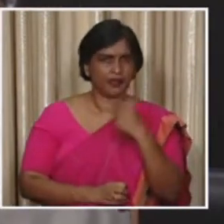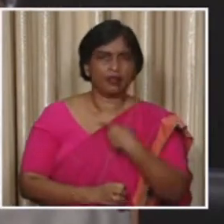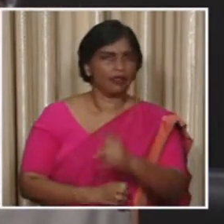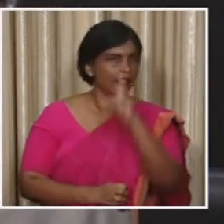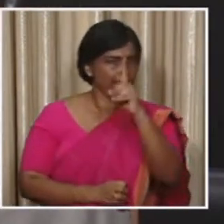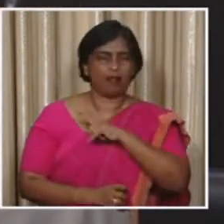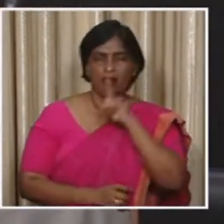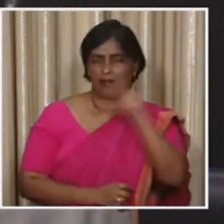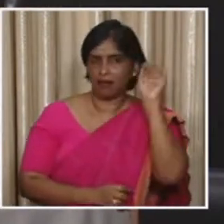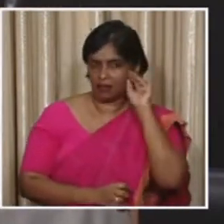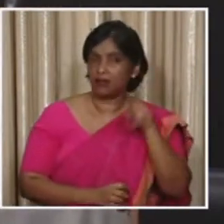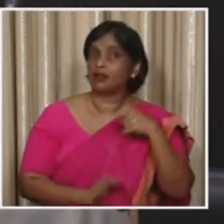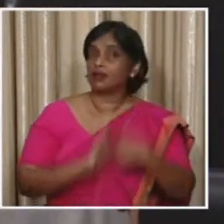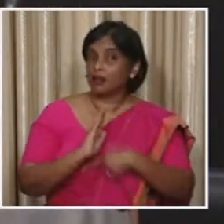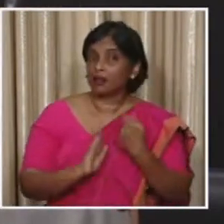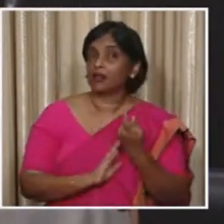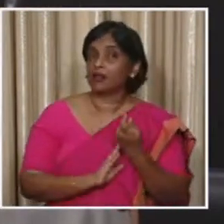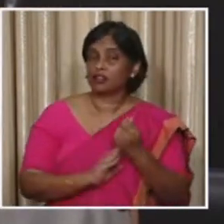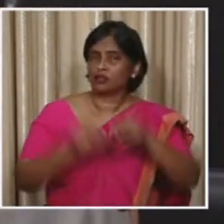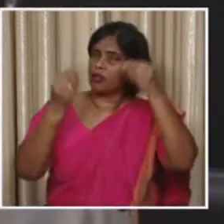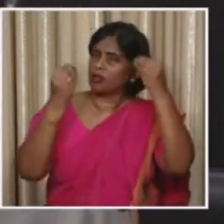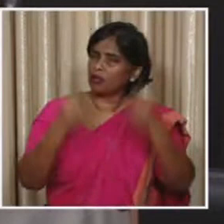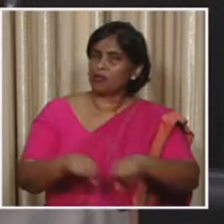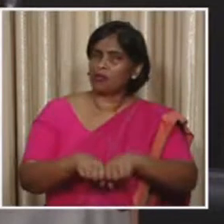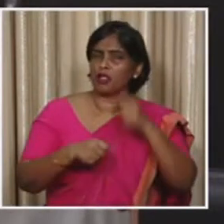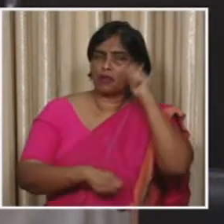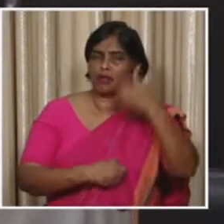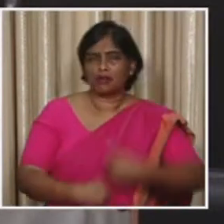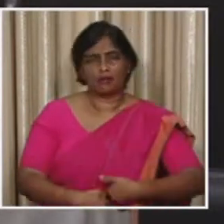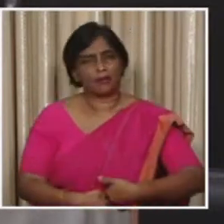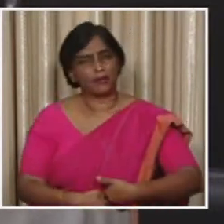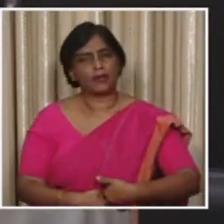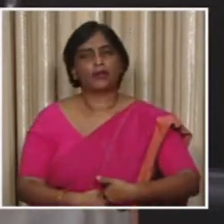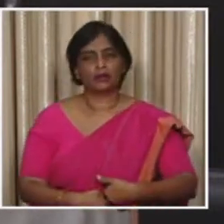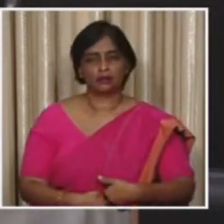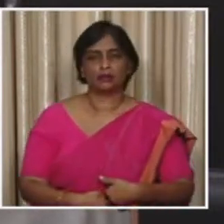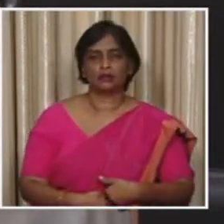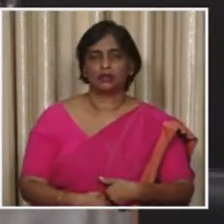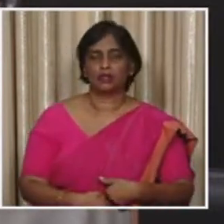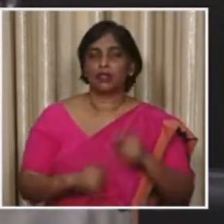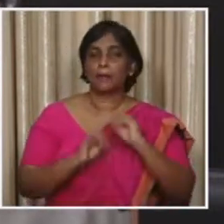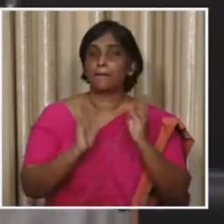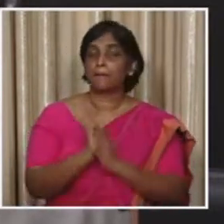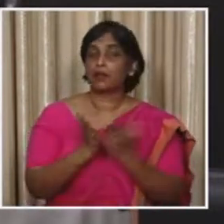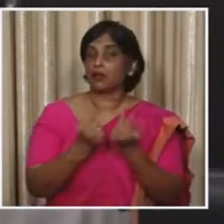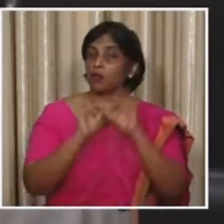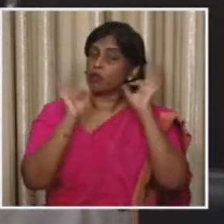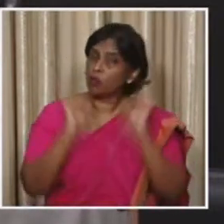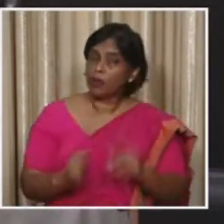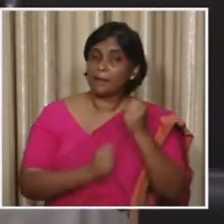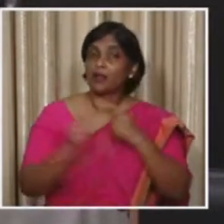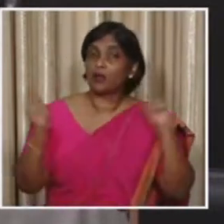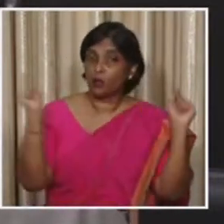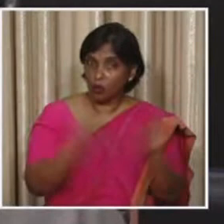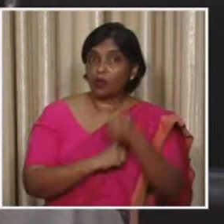මම තව එකක් අහනවා මේ රටේ ආර්ථිකය කැඩිලා මිනිස්සු හාමතේ ඉන්නකොට අගමැතිකම ගන්න නැතුව බය දුවන